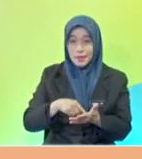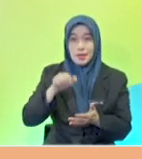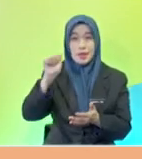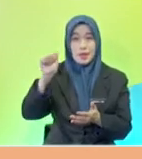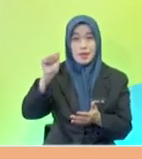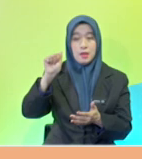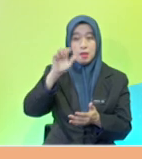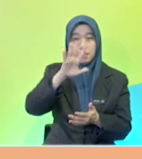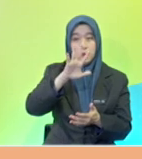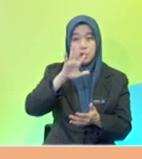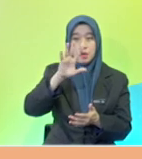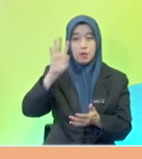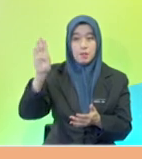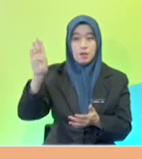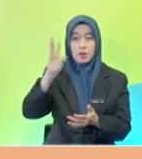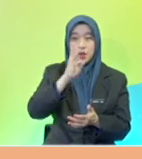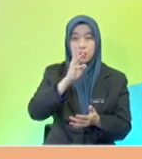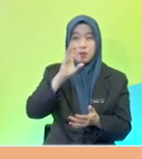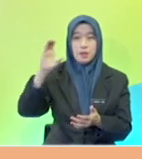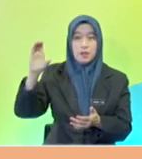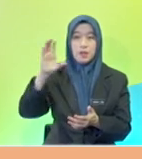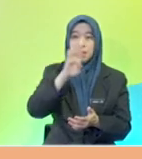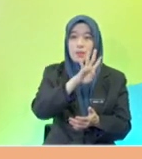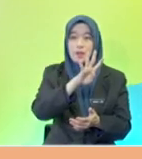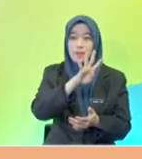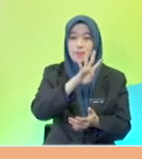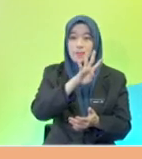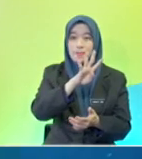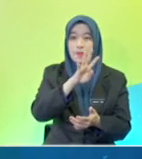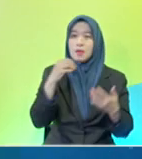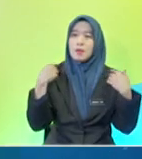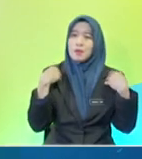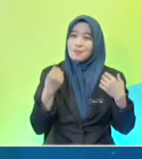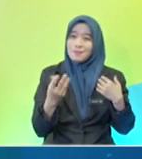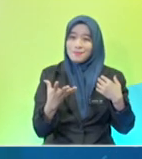A5, ya. B6, C4. Okey, ada berapa, Amni?